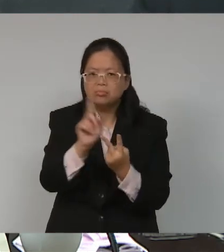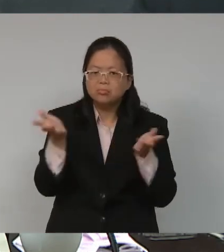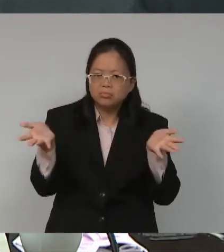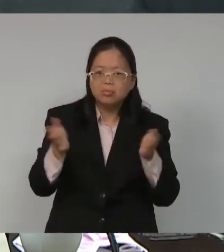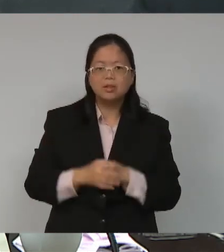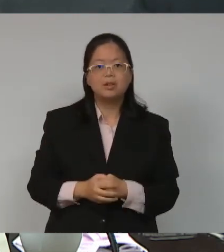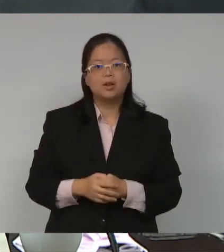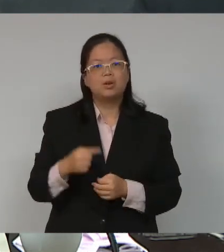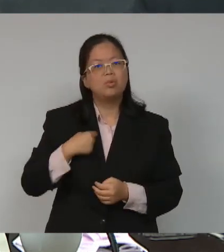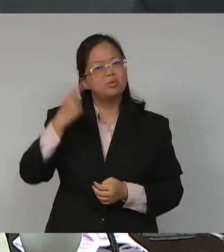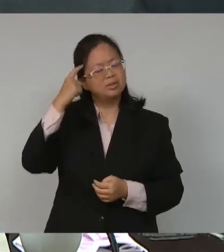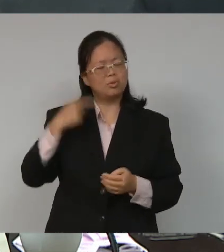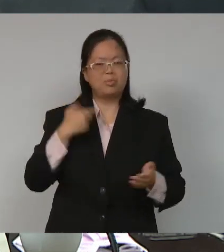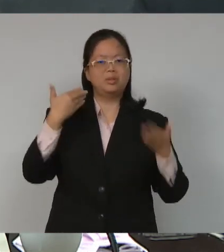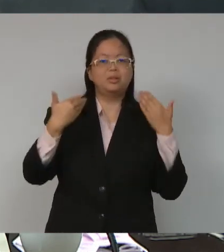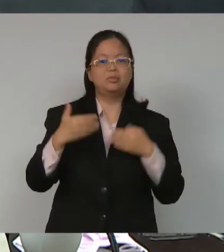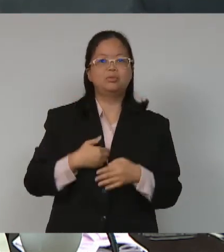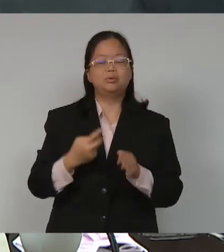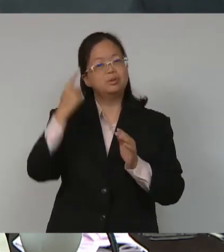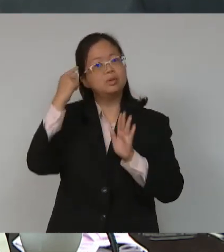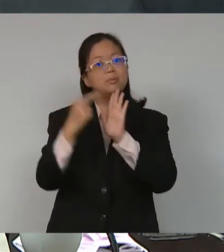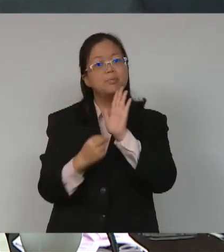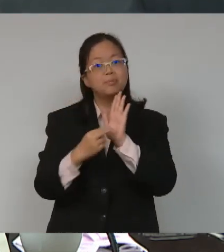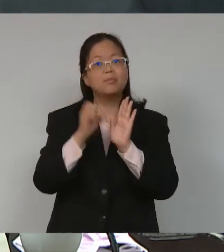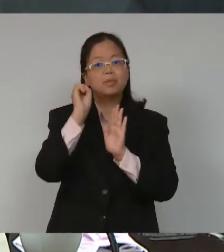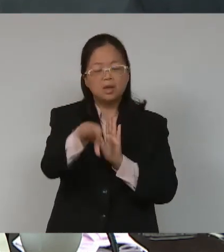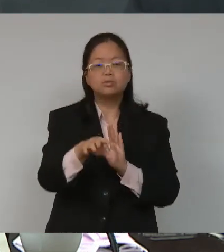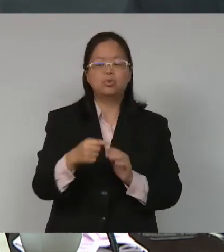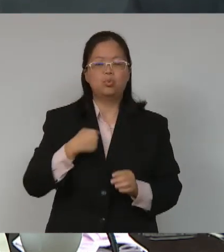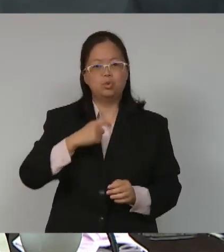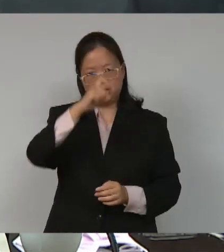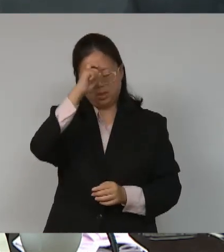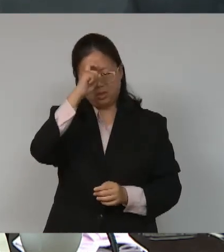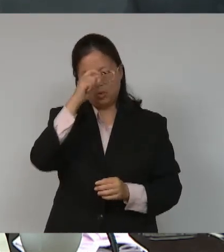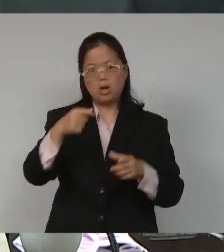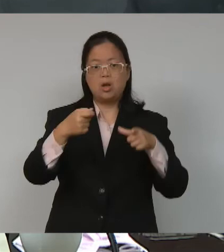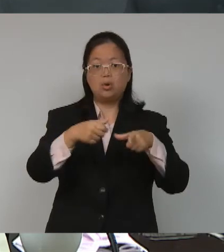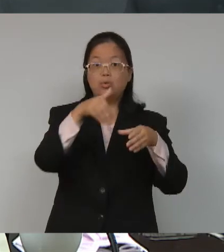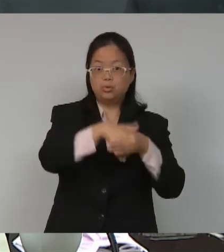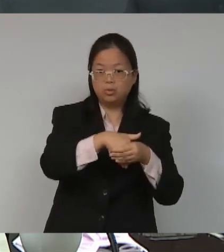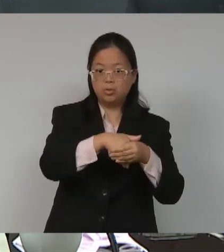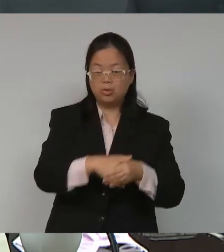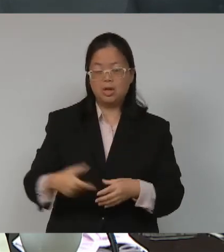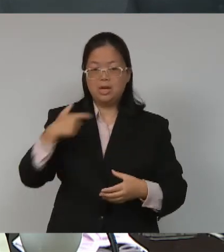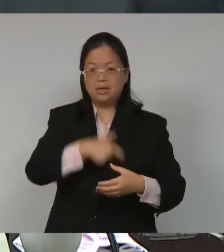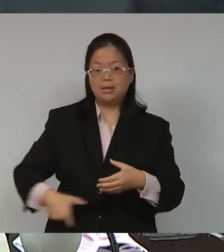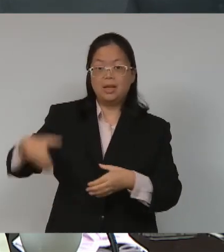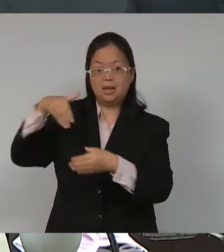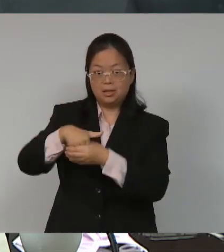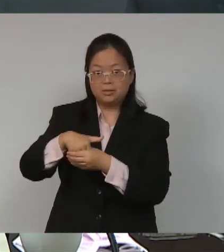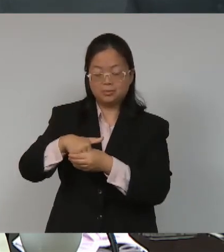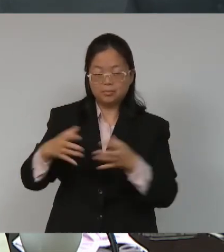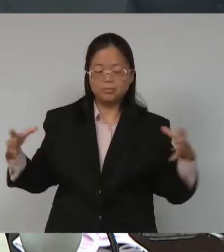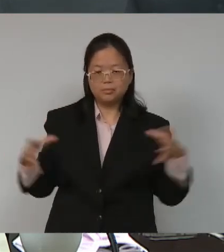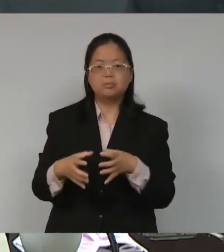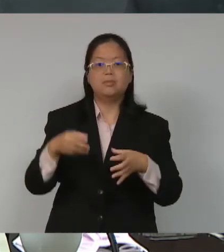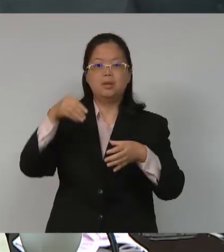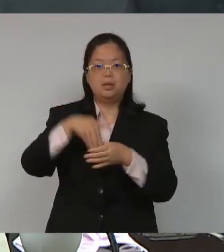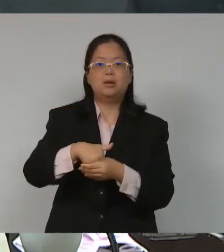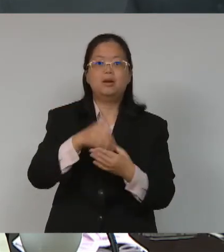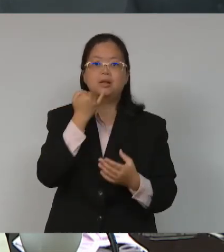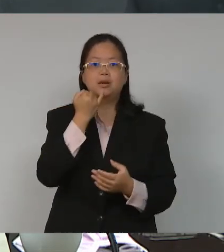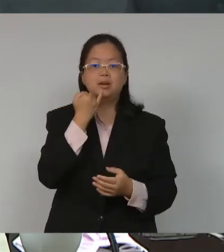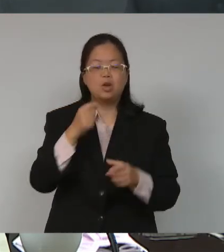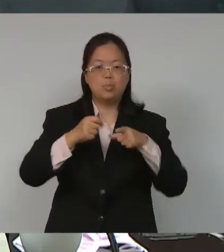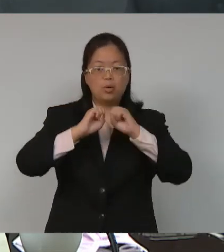楚，我们希望确立一个公投绑大选的原则，就是公告成立之后1到6个月之内，如